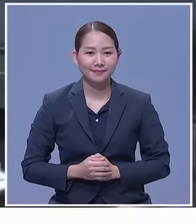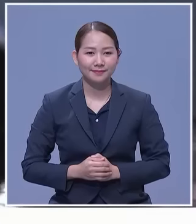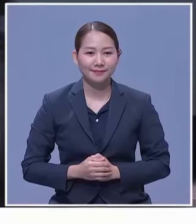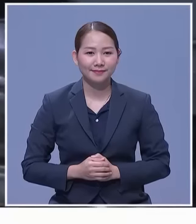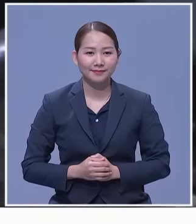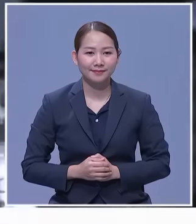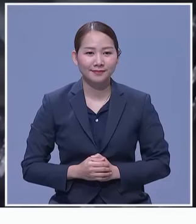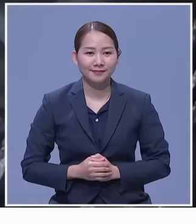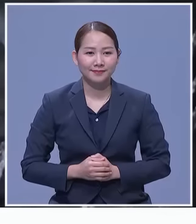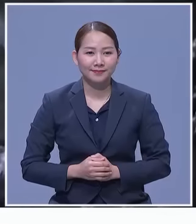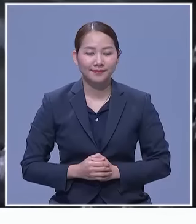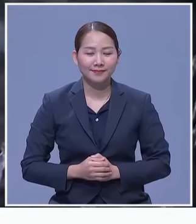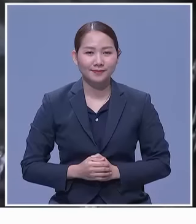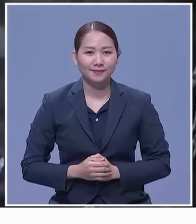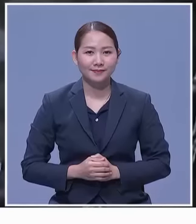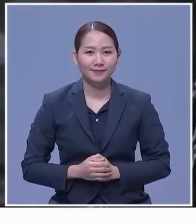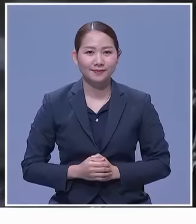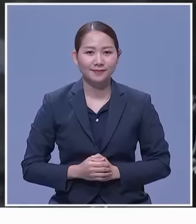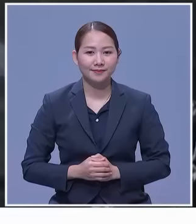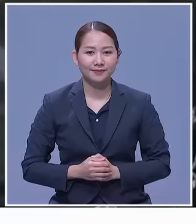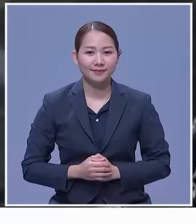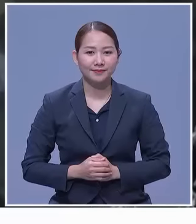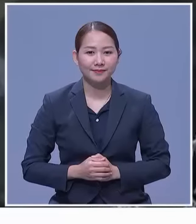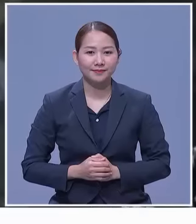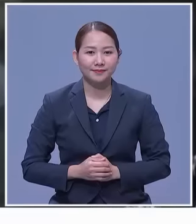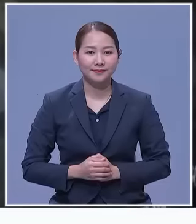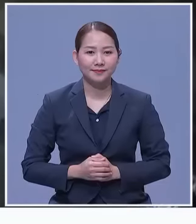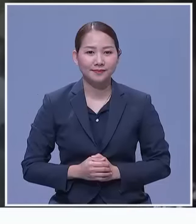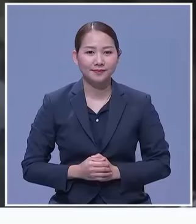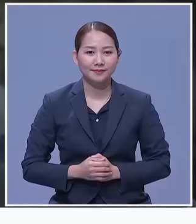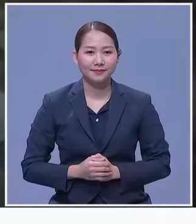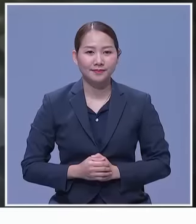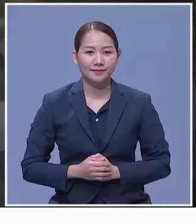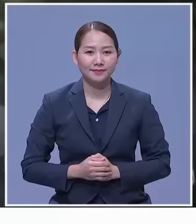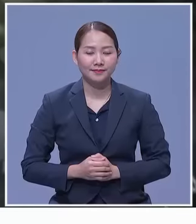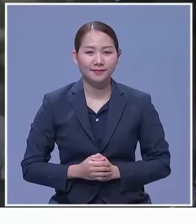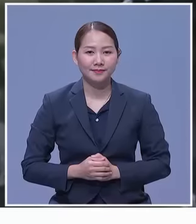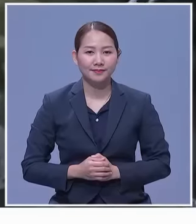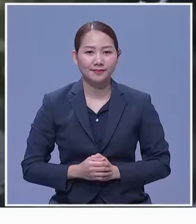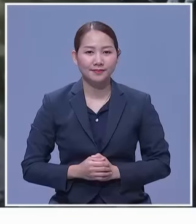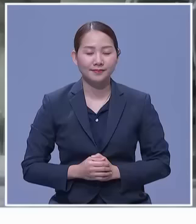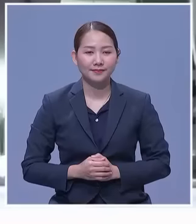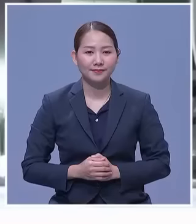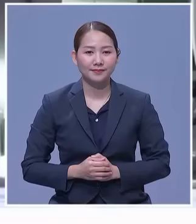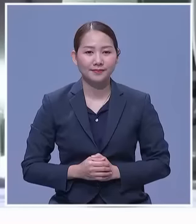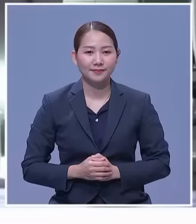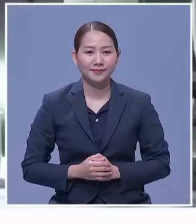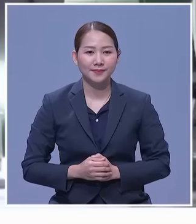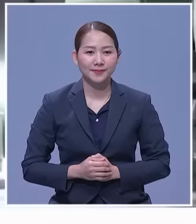และต่อมาจะเป็นรถยนต์จู่โจมจากกองบัญชาการตำรวจปราบปรามยาเสพติดจำนวน2คันครับ